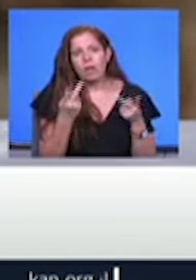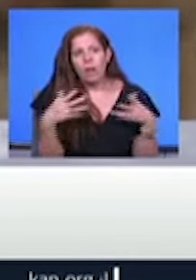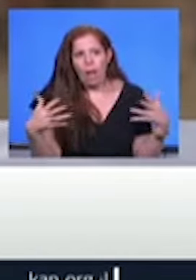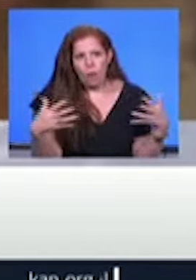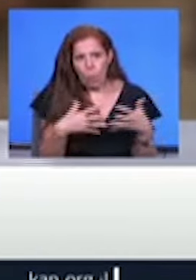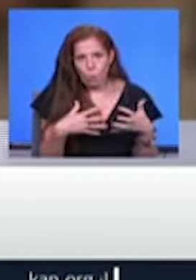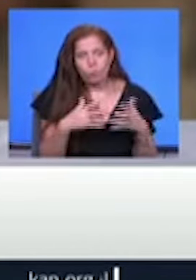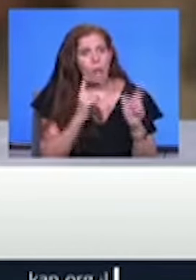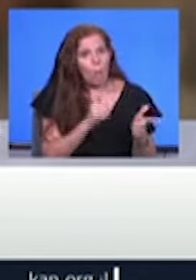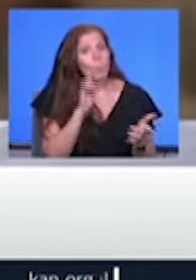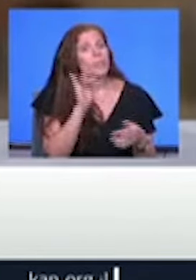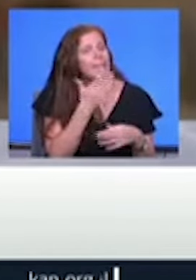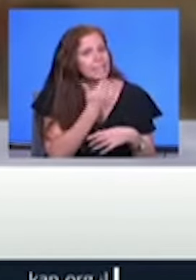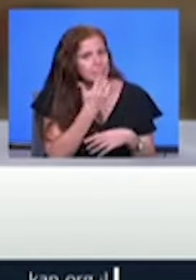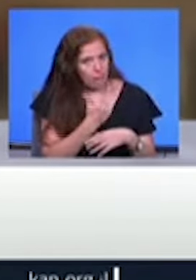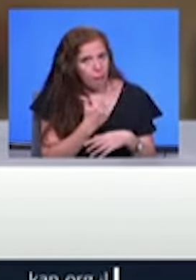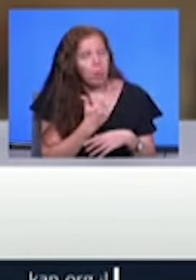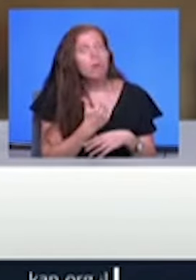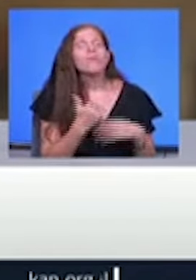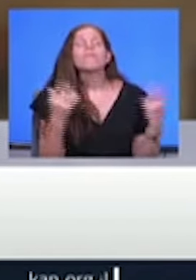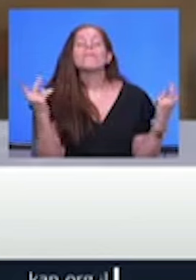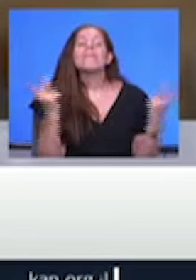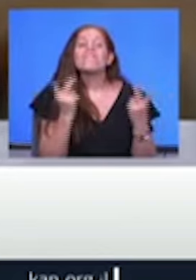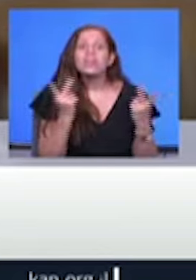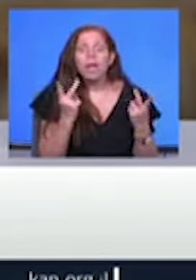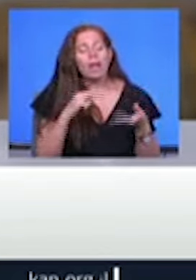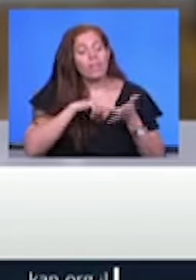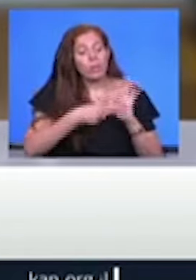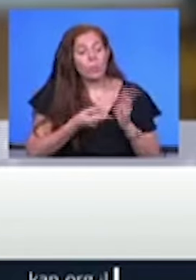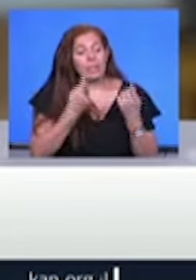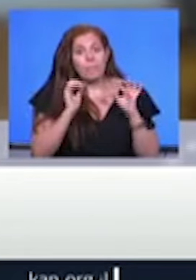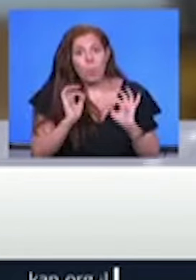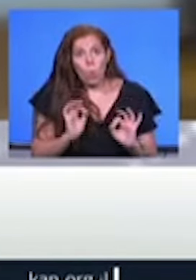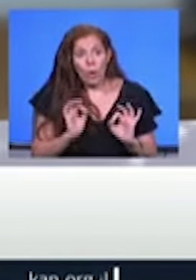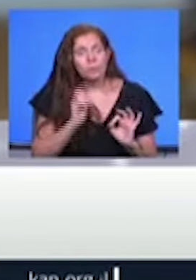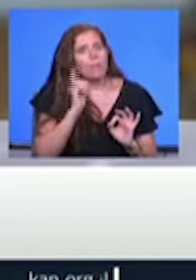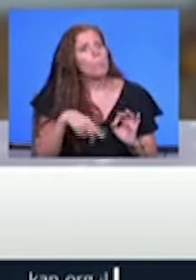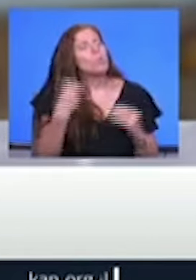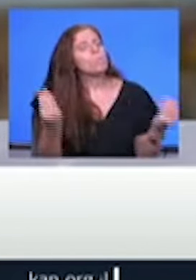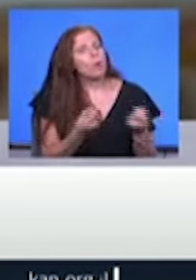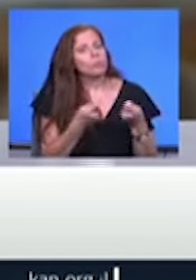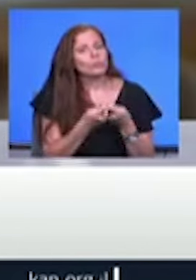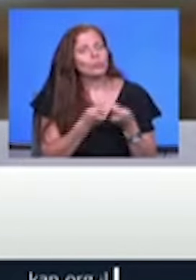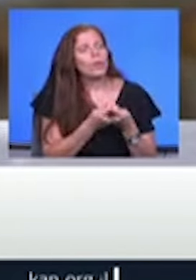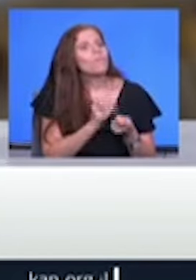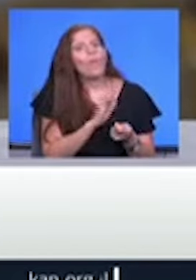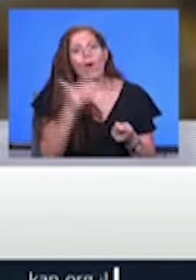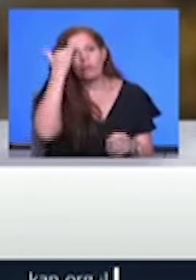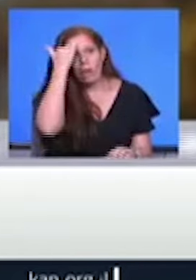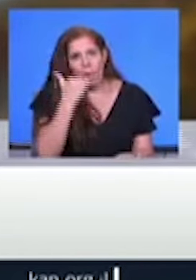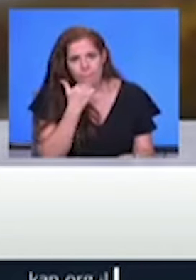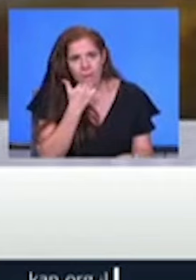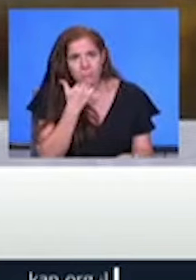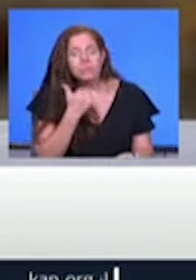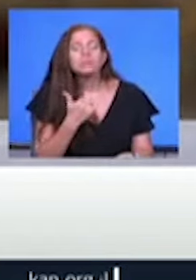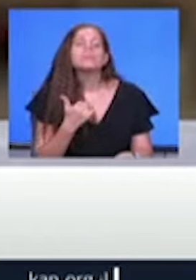שילחמו נגד ישראל. ובוודאי, לפי התוכנית המקורית, זה היה אמור להיות מהלך משותף, לא רק של חמאס בגזרת